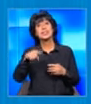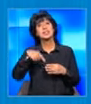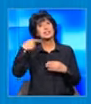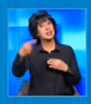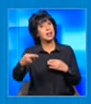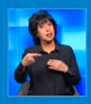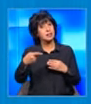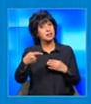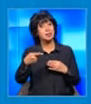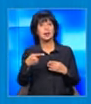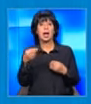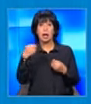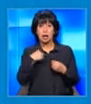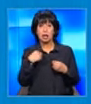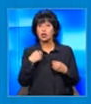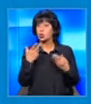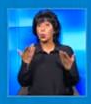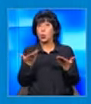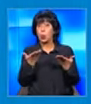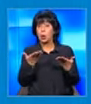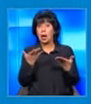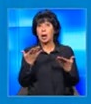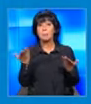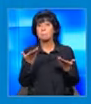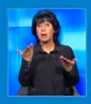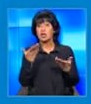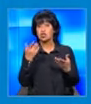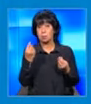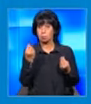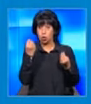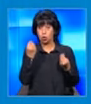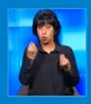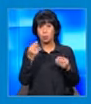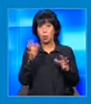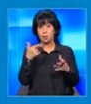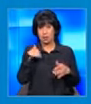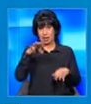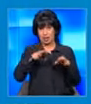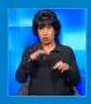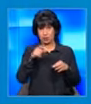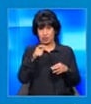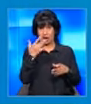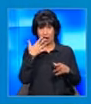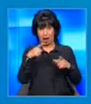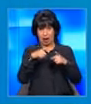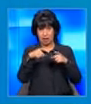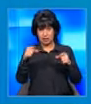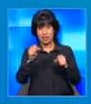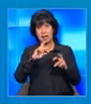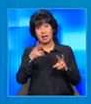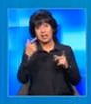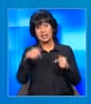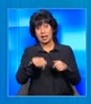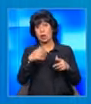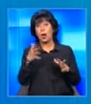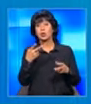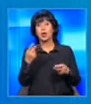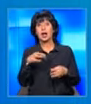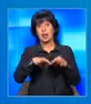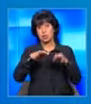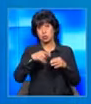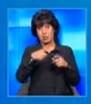ми, кога беше по-добре? Когато гласувахме с хартиени бюлетини или сега, когато гласуваме с машини?